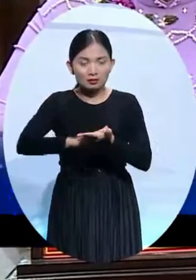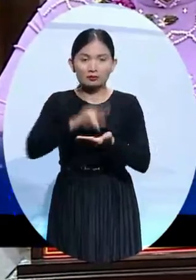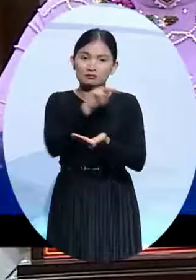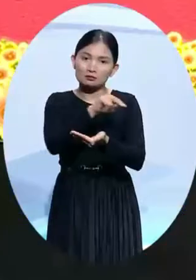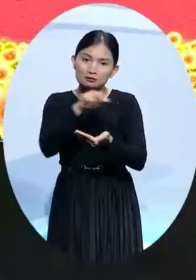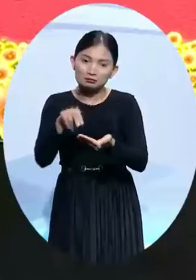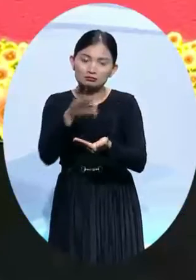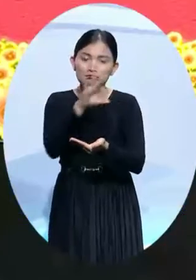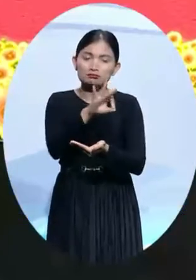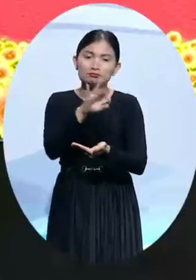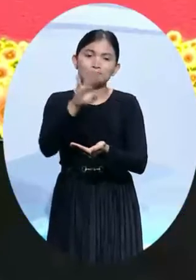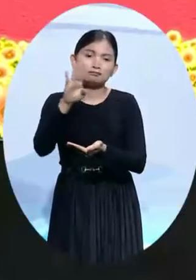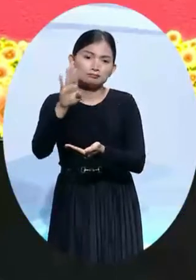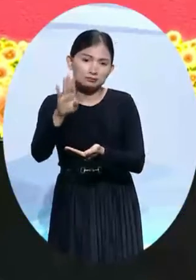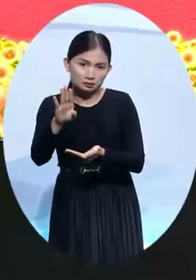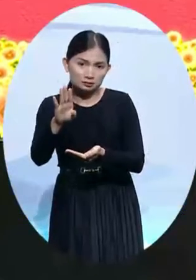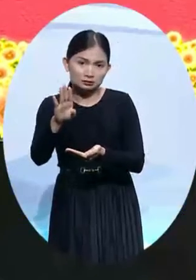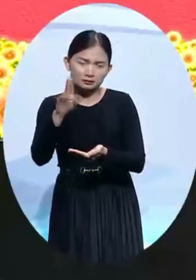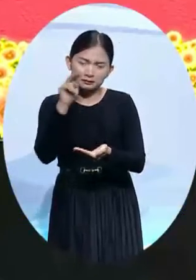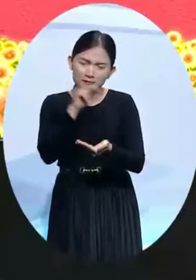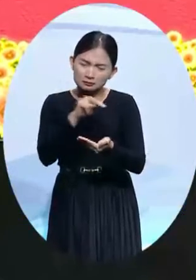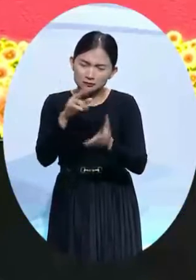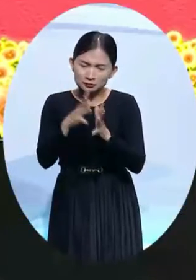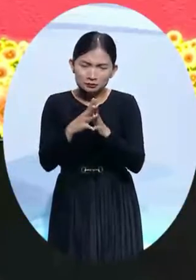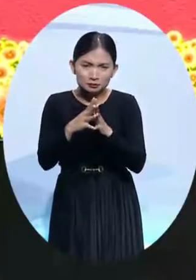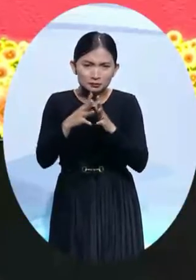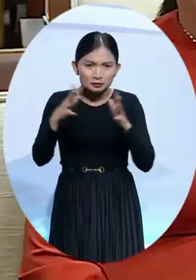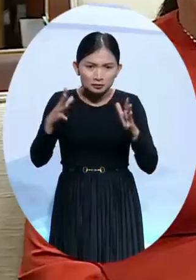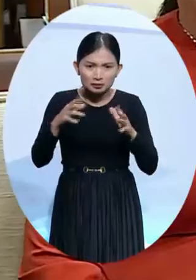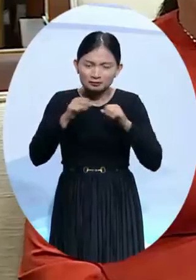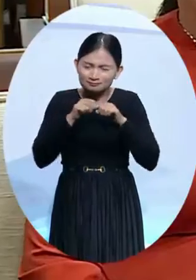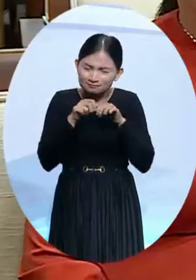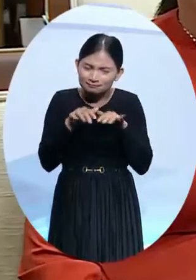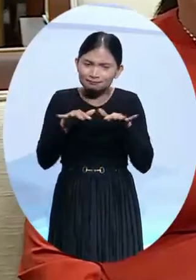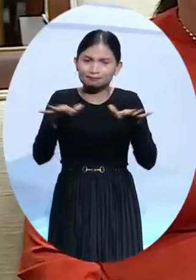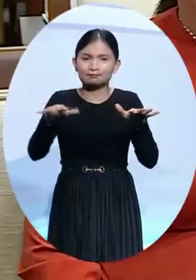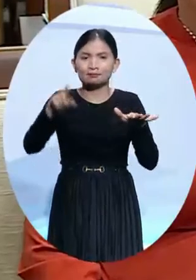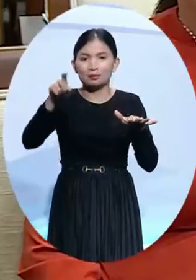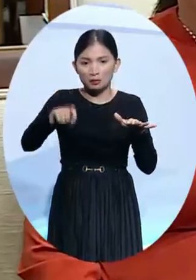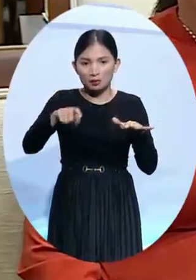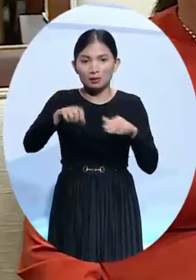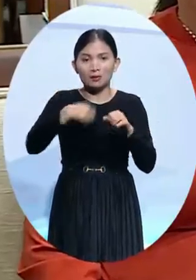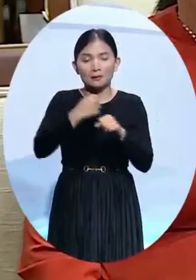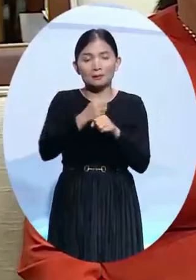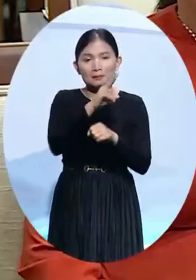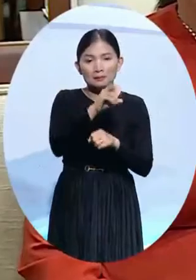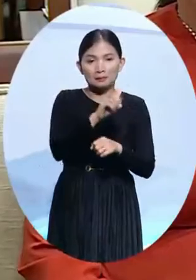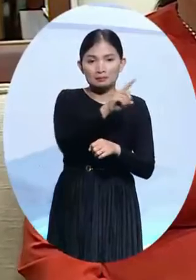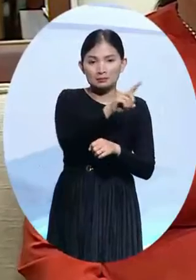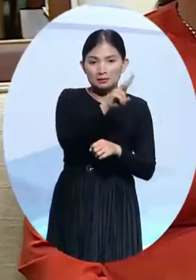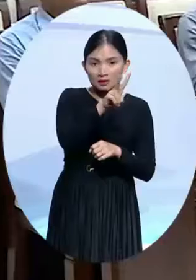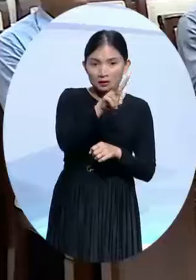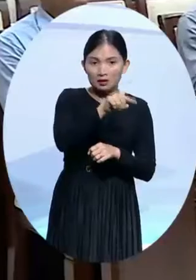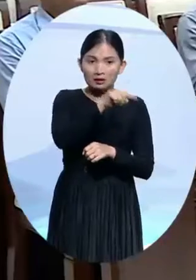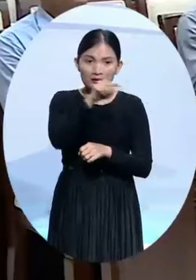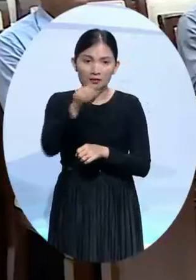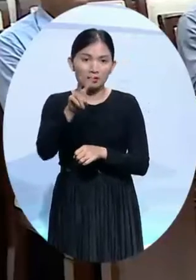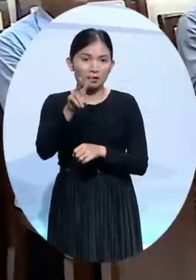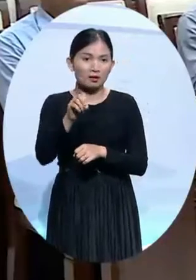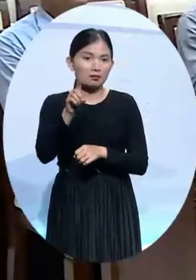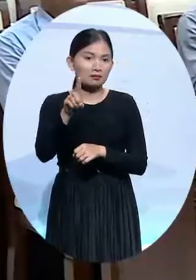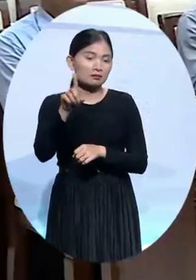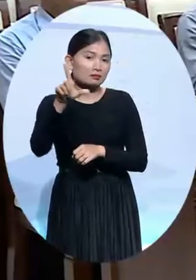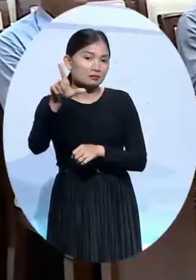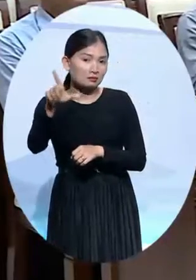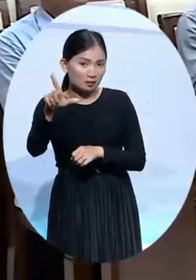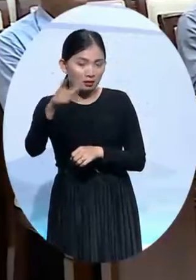Nhuận đã trở thành hoạt động thường xuyên và sâu rộng trong mọi tầng lớp nhân dân. Giai đoạn 2012-2017, quận Phú Nhuận thực